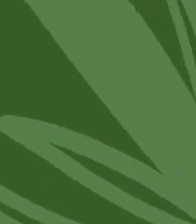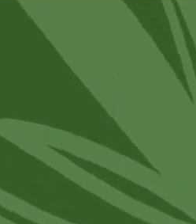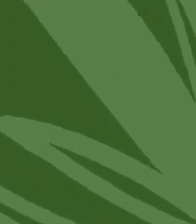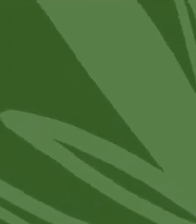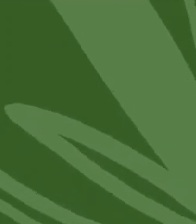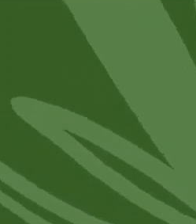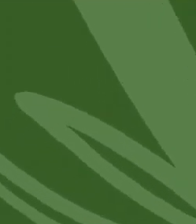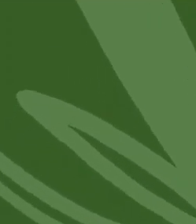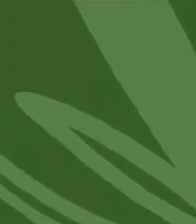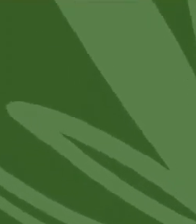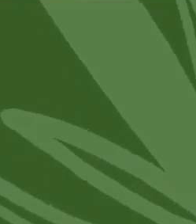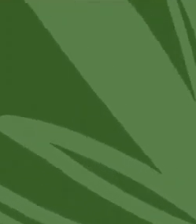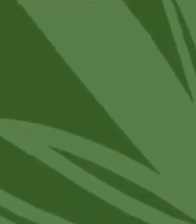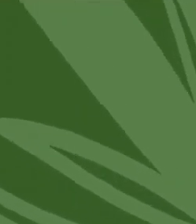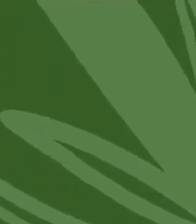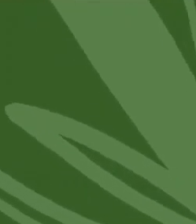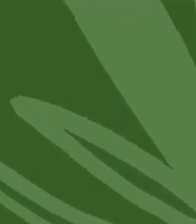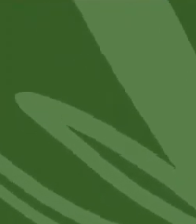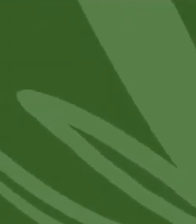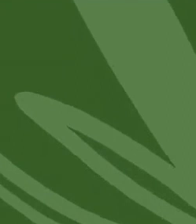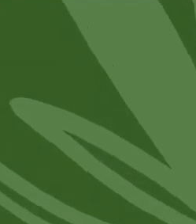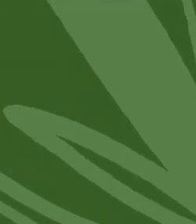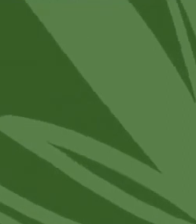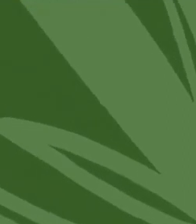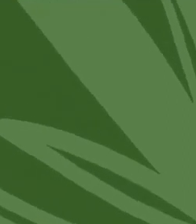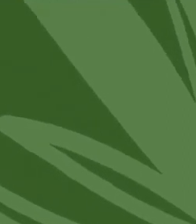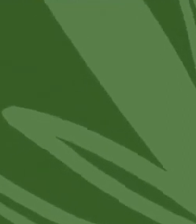dengan ikut muzik. Okey. Jom kita dengarkan muzik. Sekejap ya.